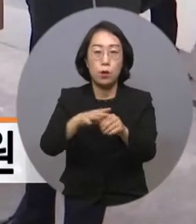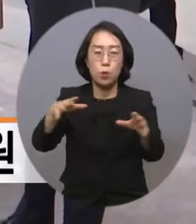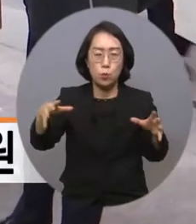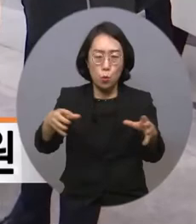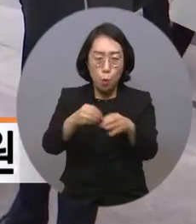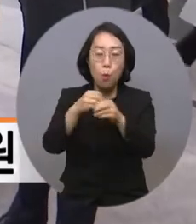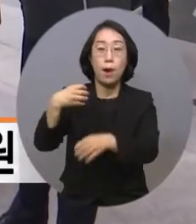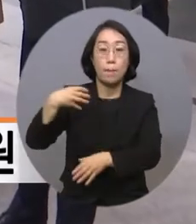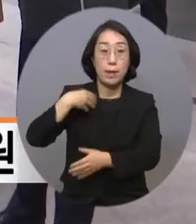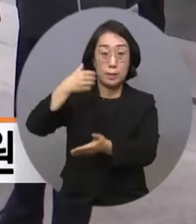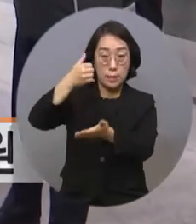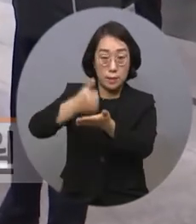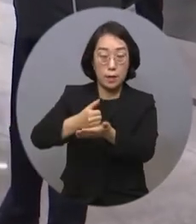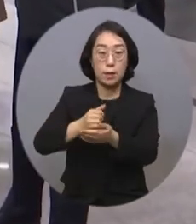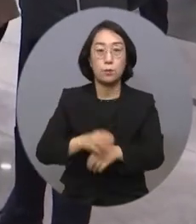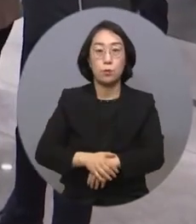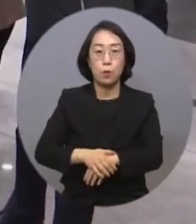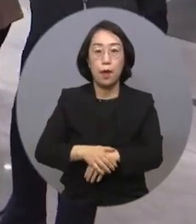총괄반장, 여인태